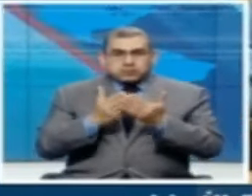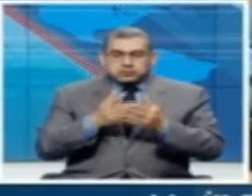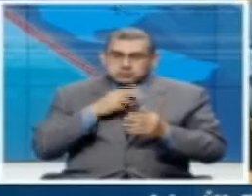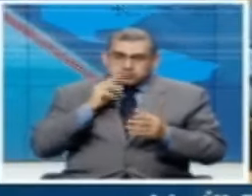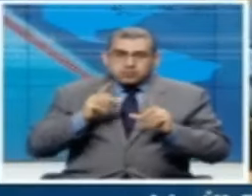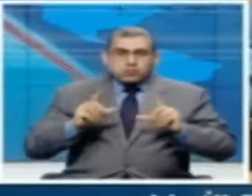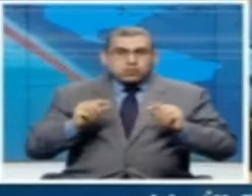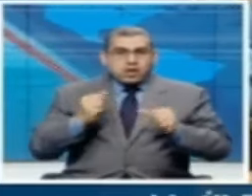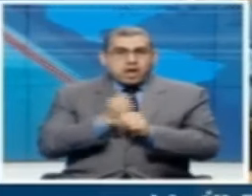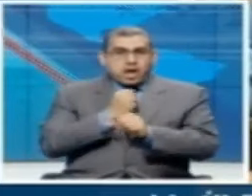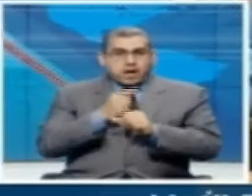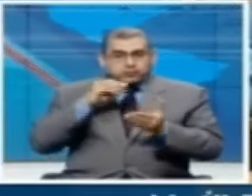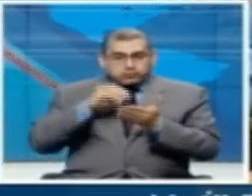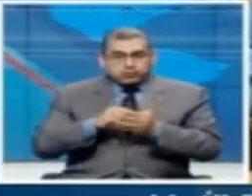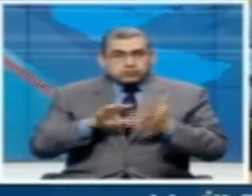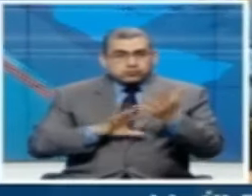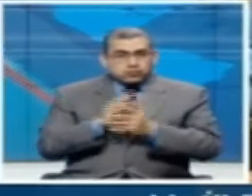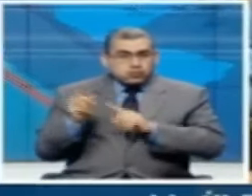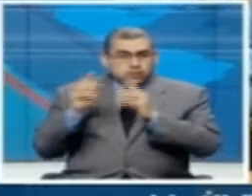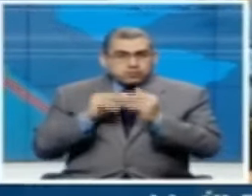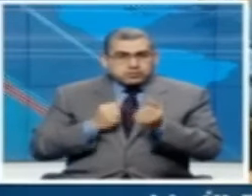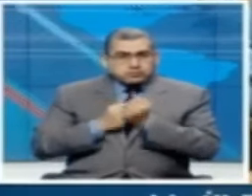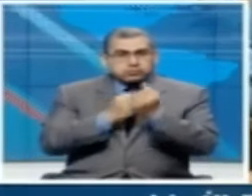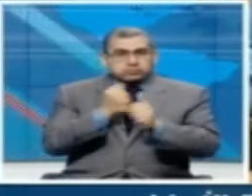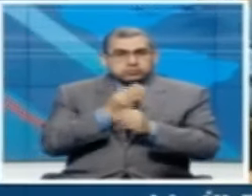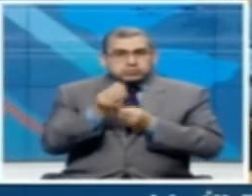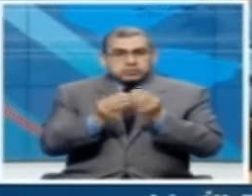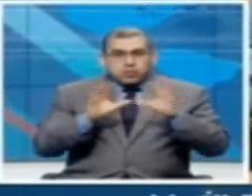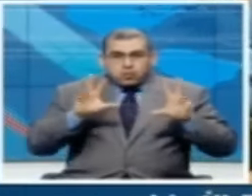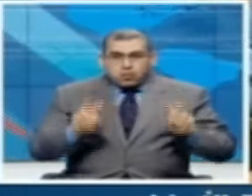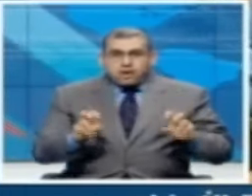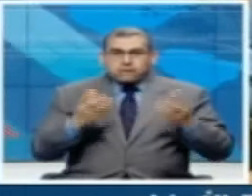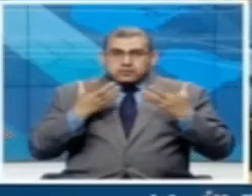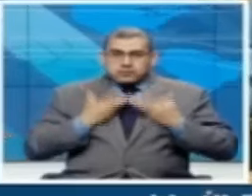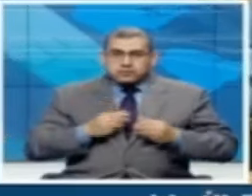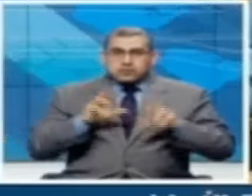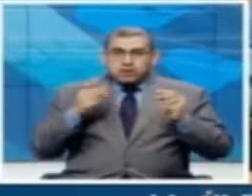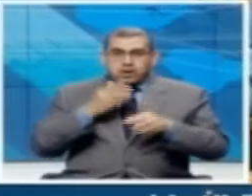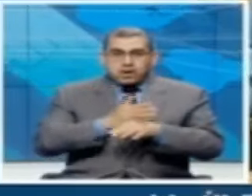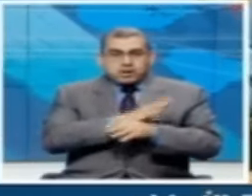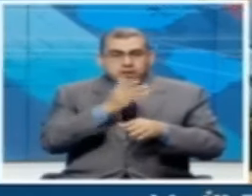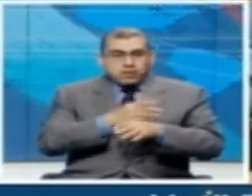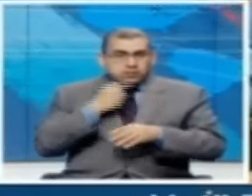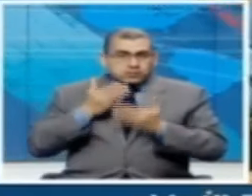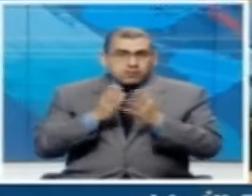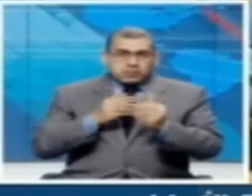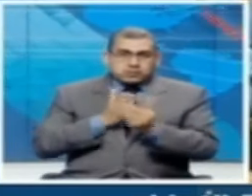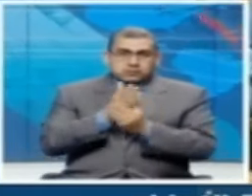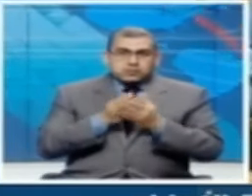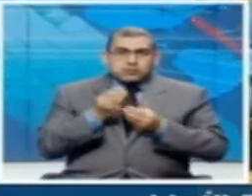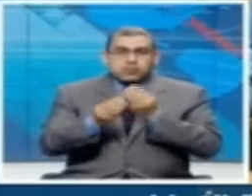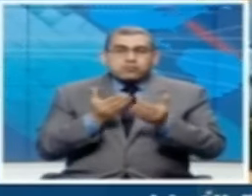تطلع به مصر منذ بدء الازمه للدفع بانفاذ التهدئه والحد من الازمه في القطاع فضلا عن تقديم